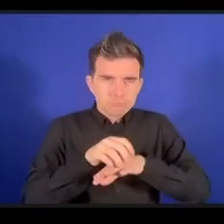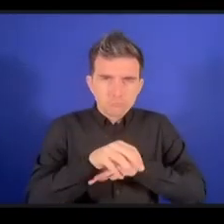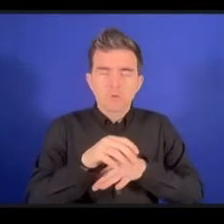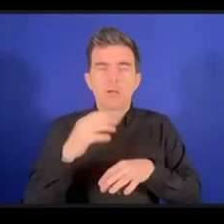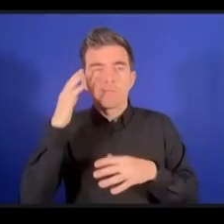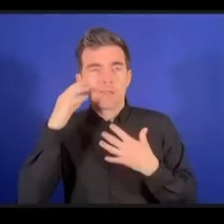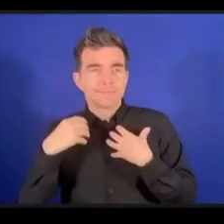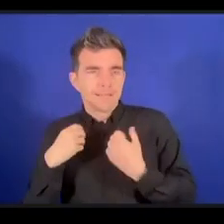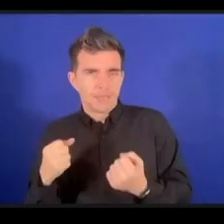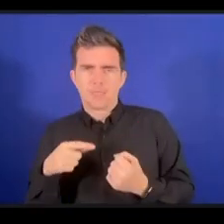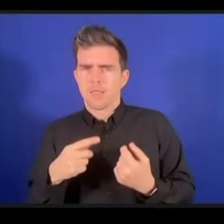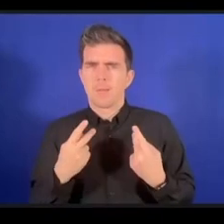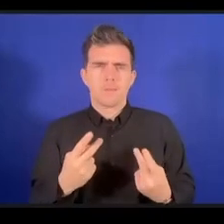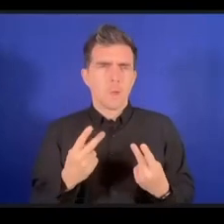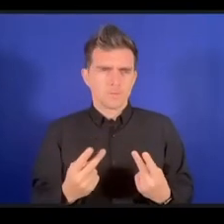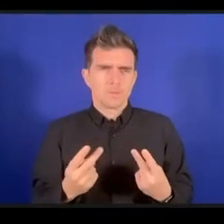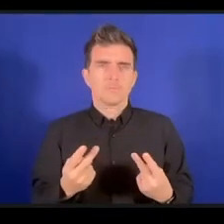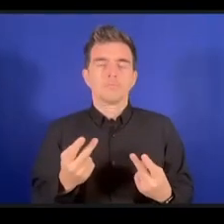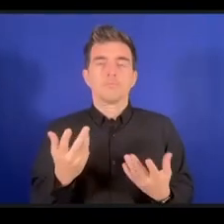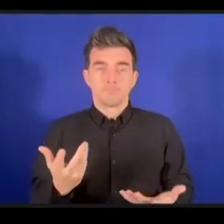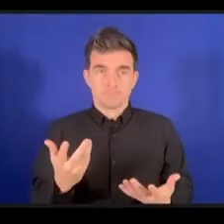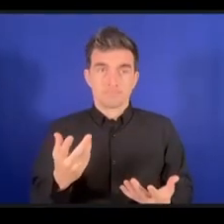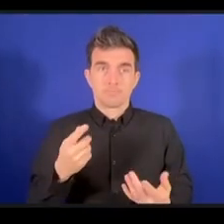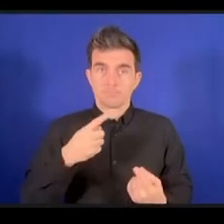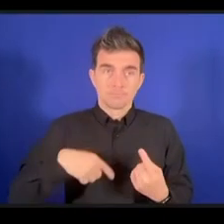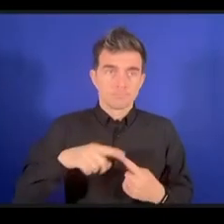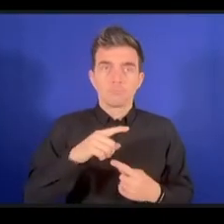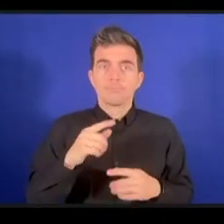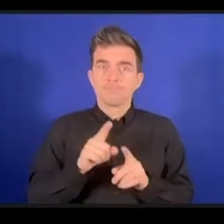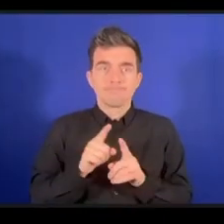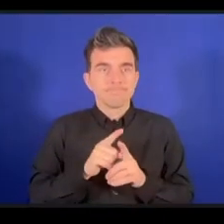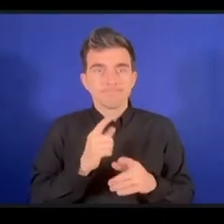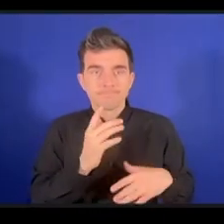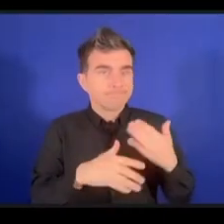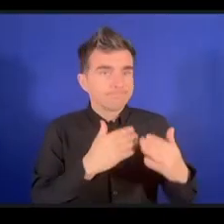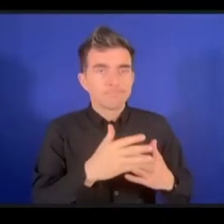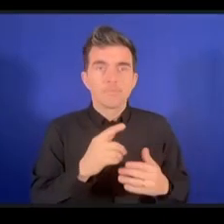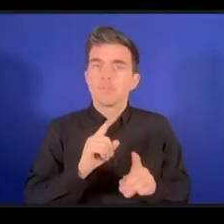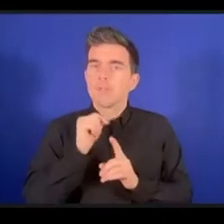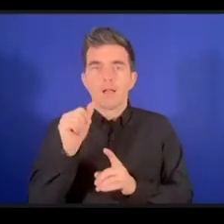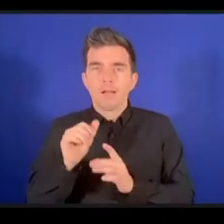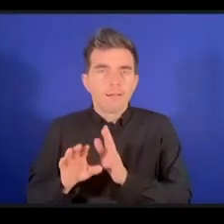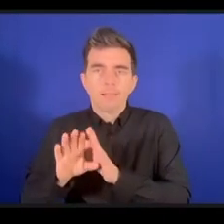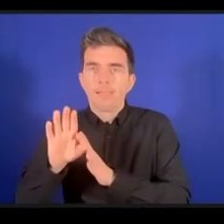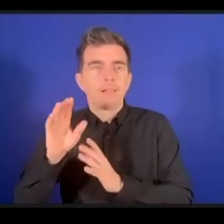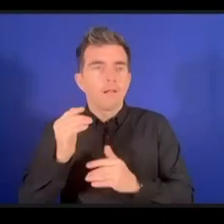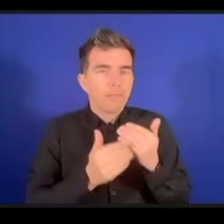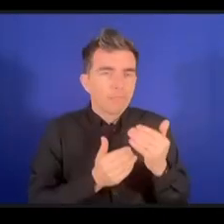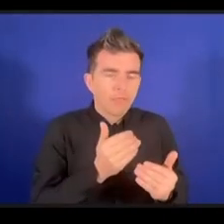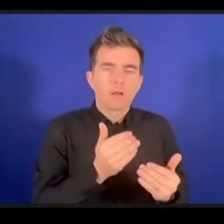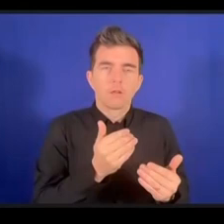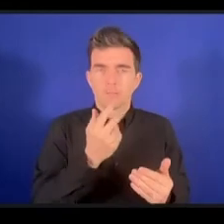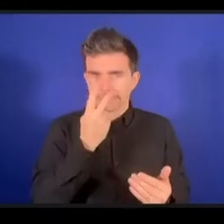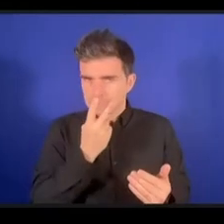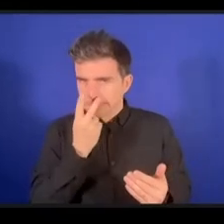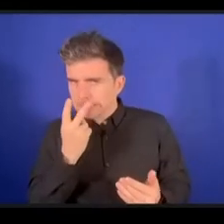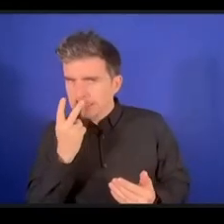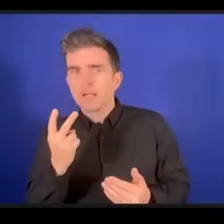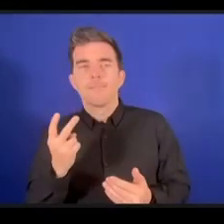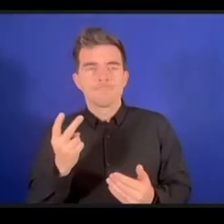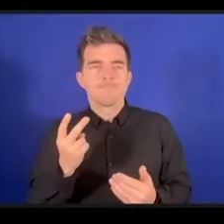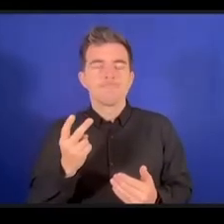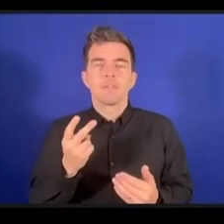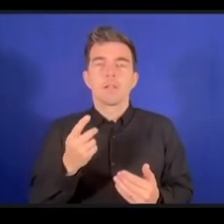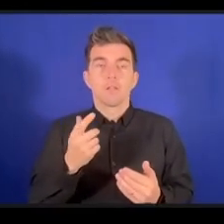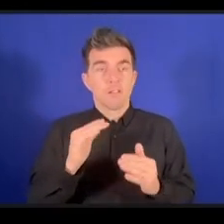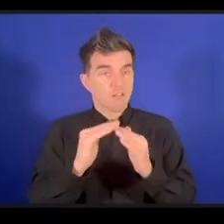生物多样性在丧失，而且会带来严重的环境问题。如果这些趋势不得到